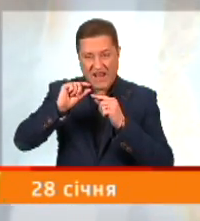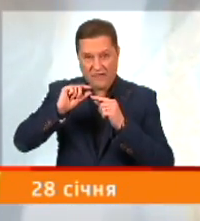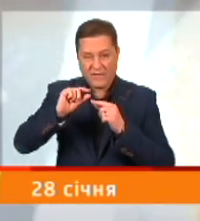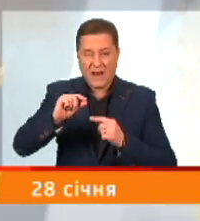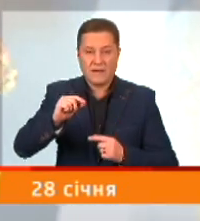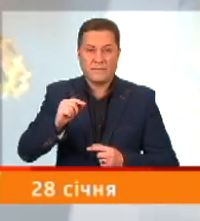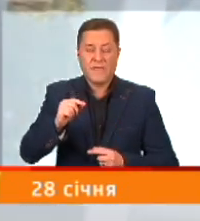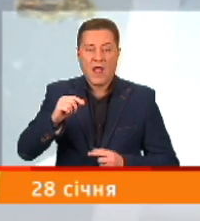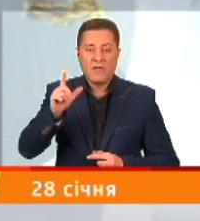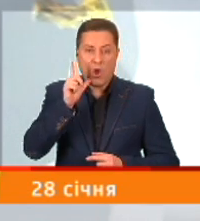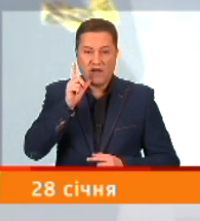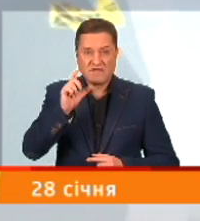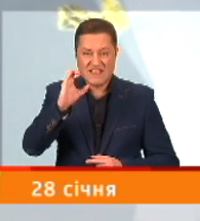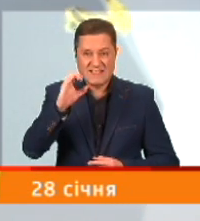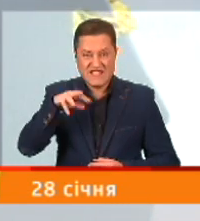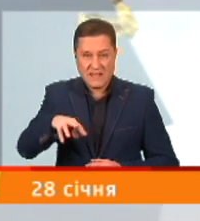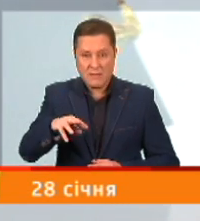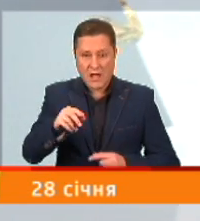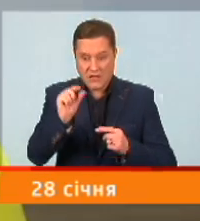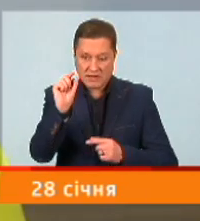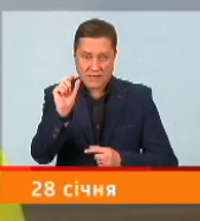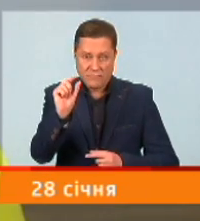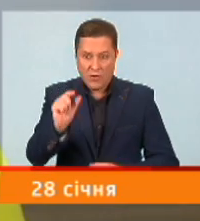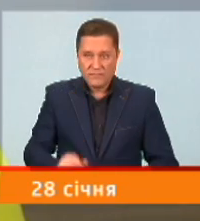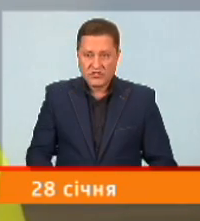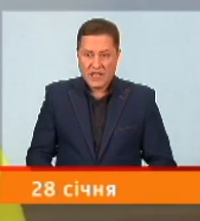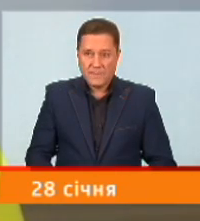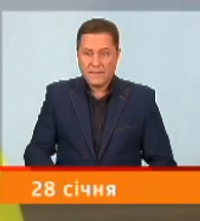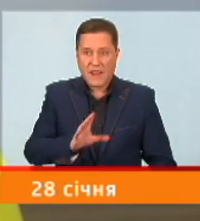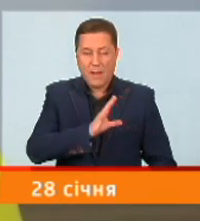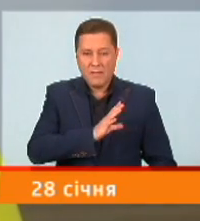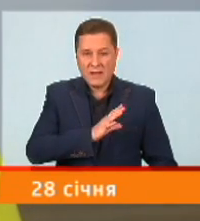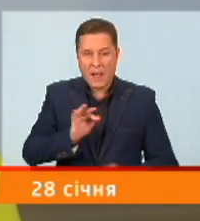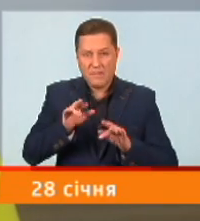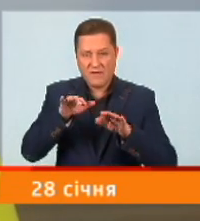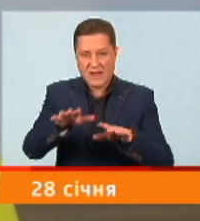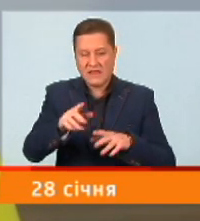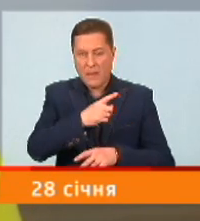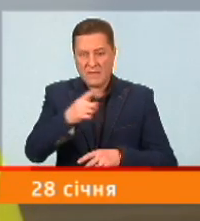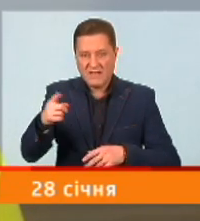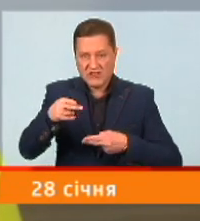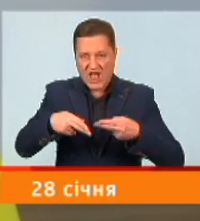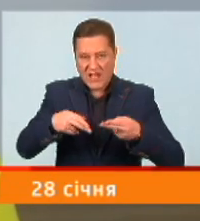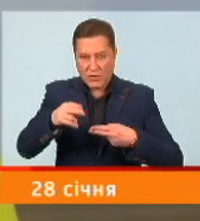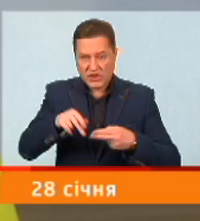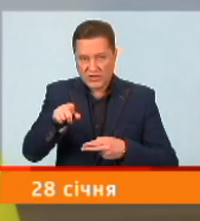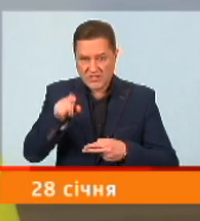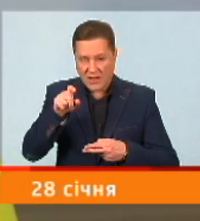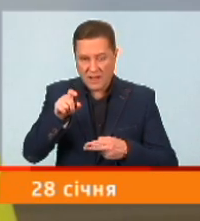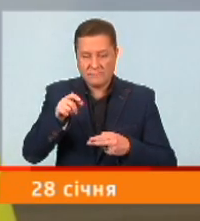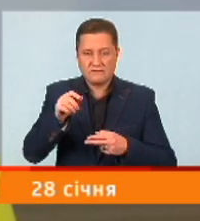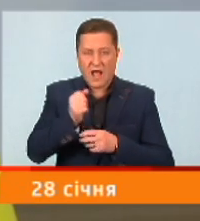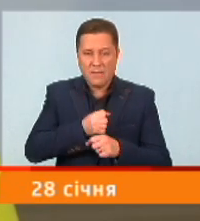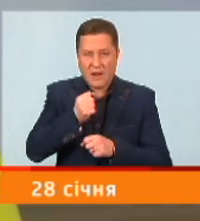із сантиметр завдовжки. Була ургентно проведена первична хірургічна обробка